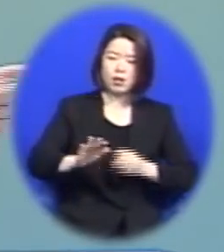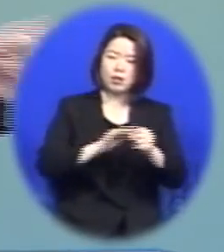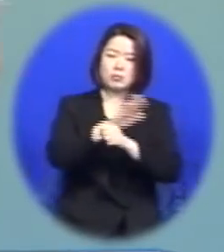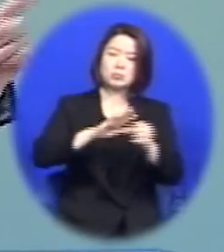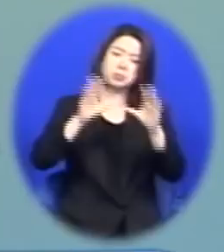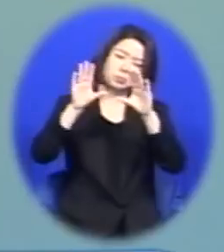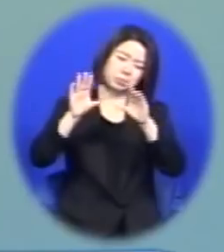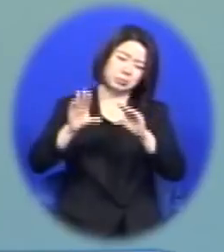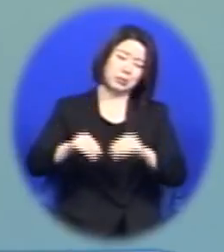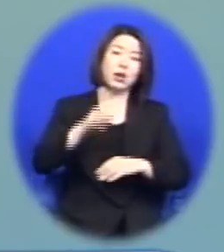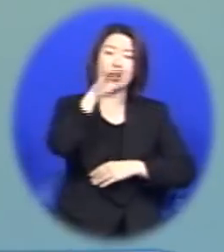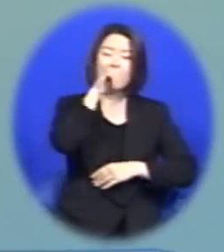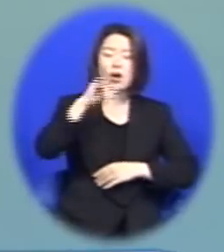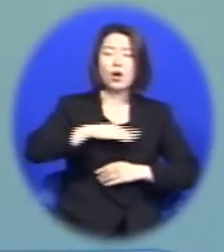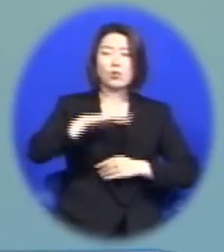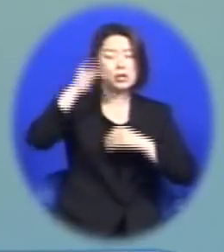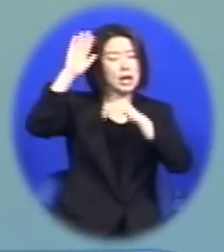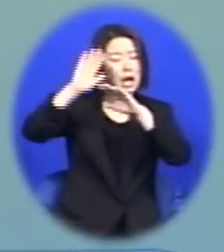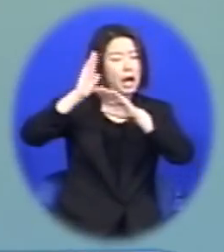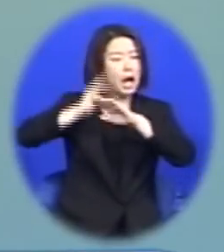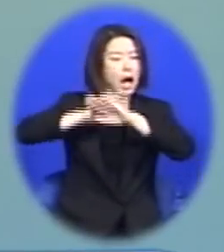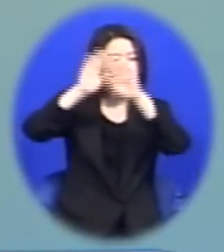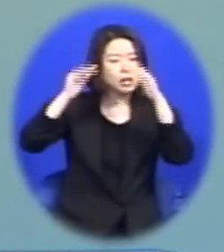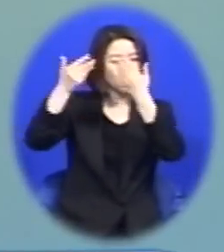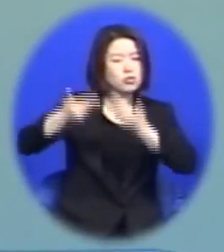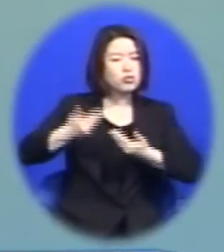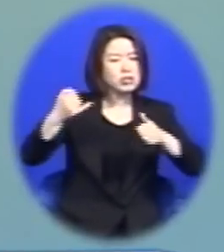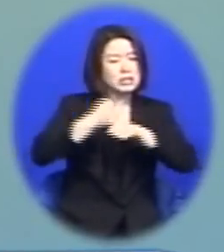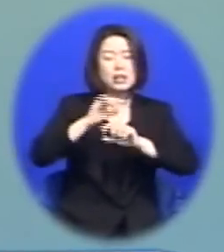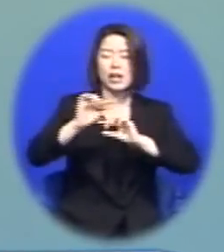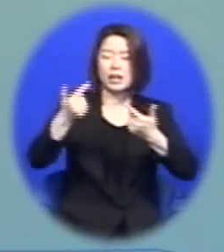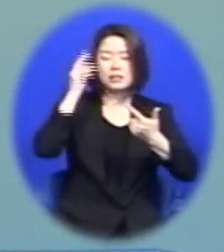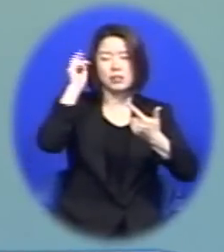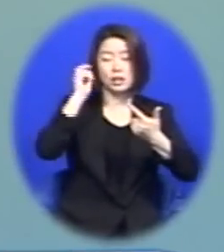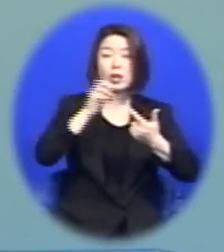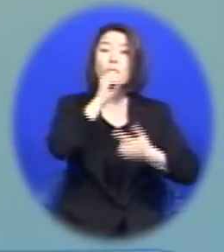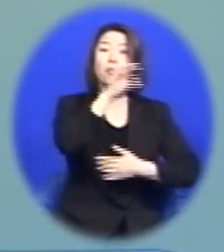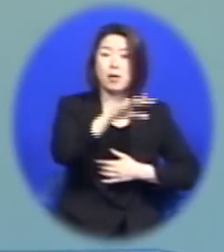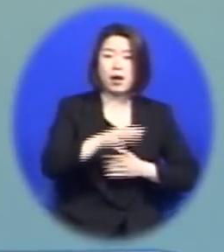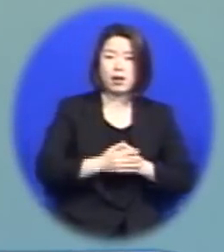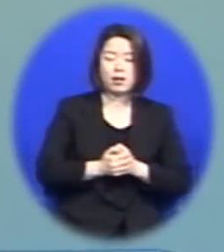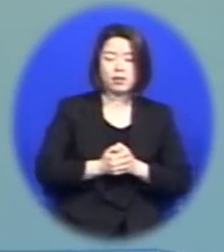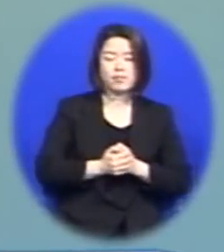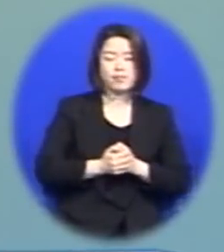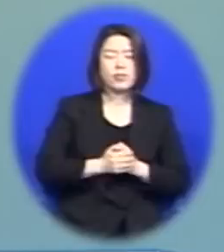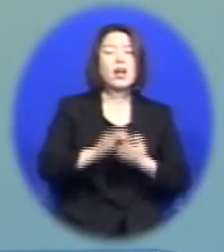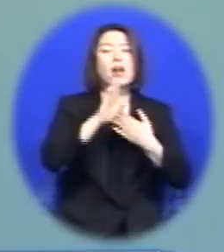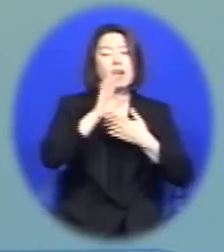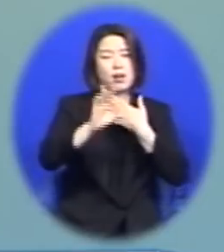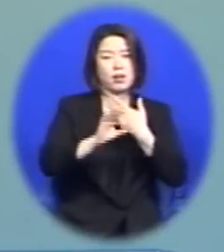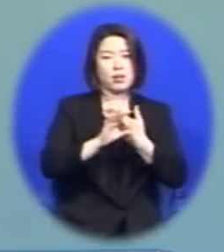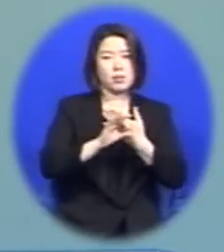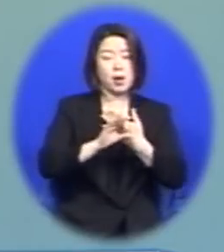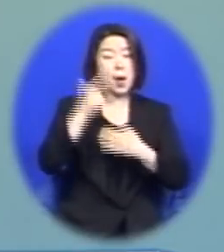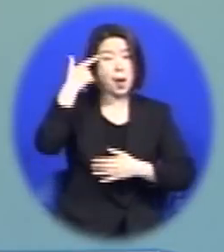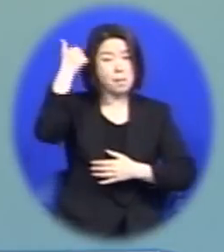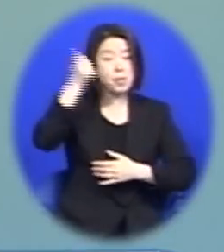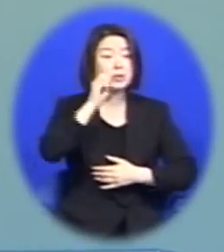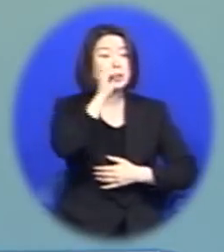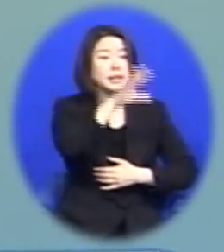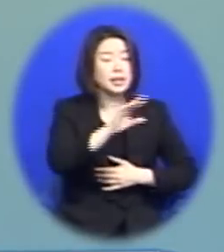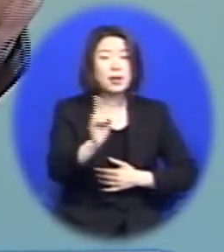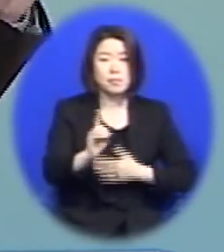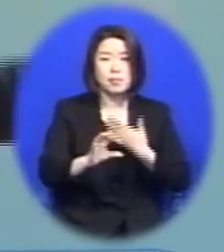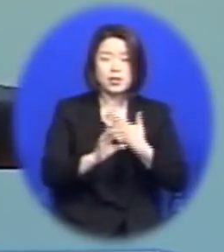우리는 천생연분 이 아닌가 봐요 그러면 팀 갤러 목사님은 그렇게 대답을 한다 그러면